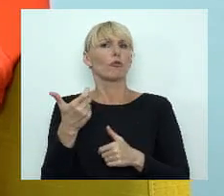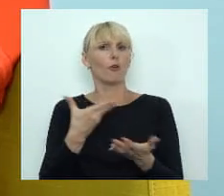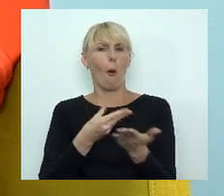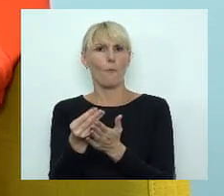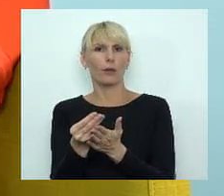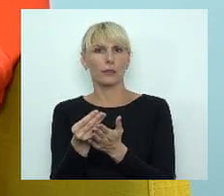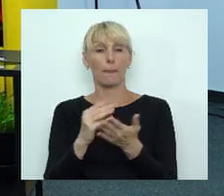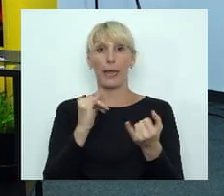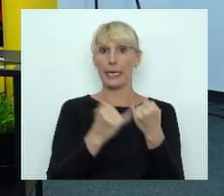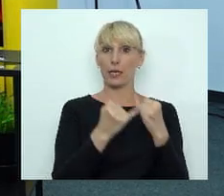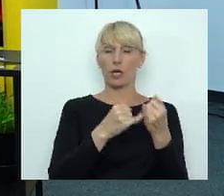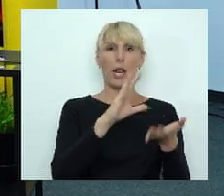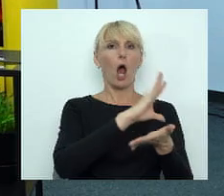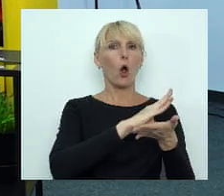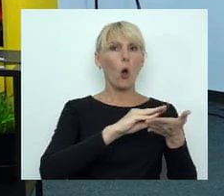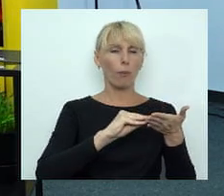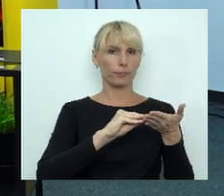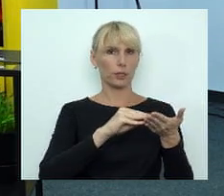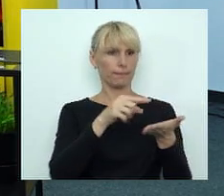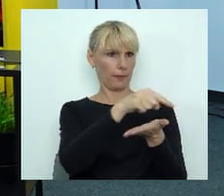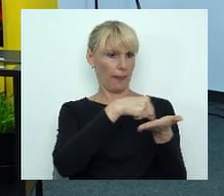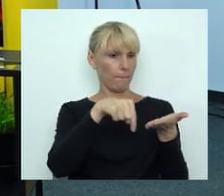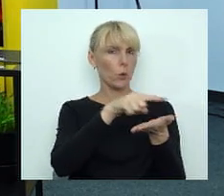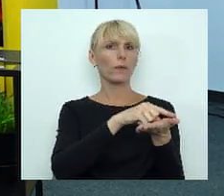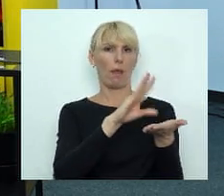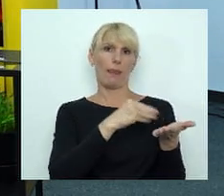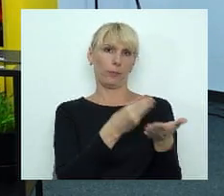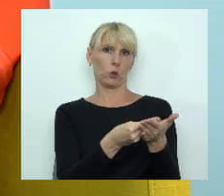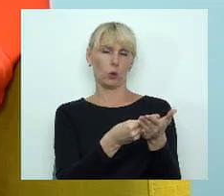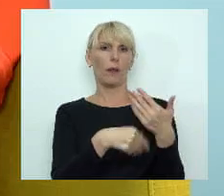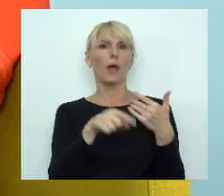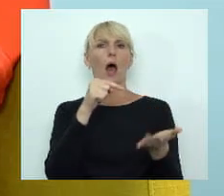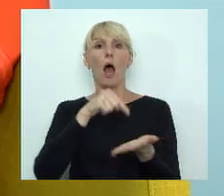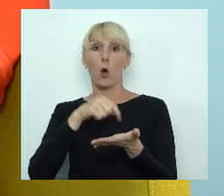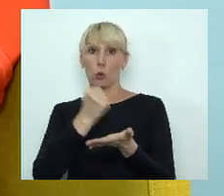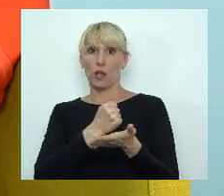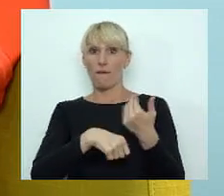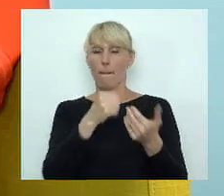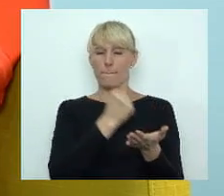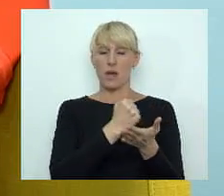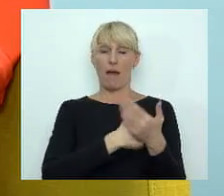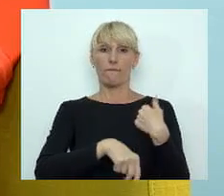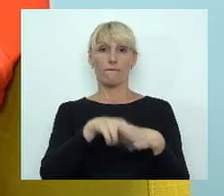Jeżeli życzyłam sobie kopii na pewnym nośniku, to patrząc na przepisy ustawy o prawach pacjenta,